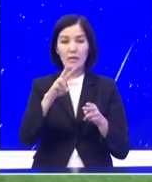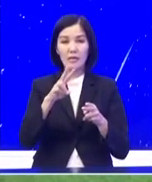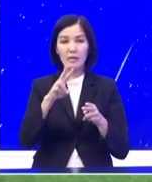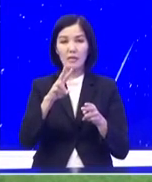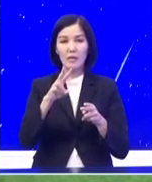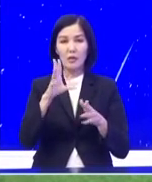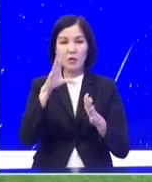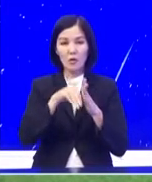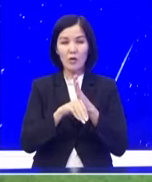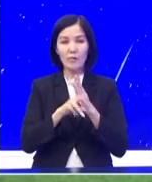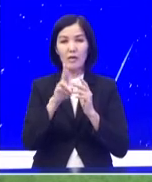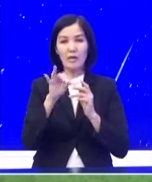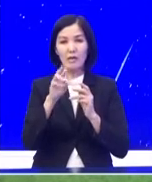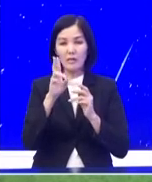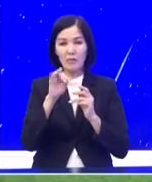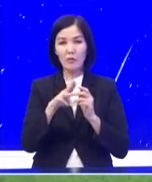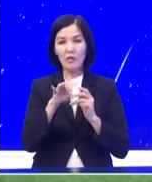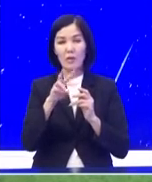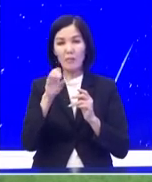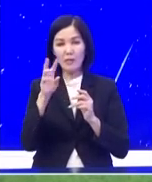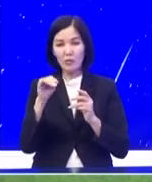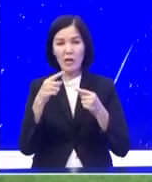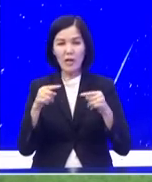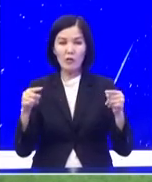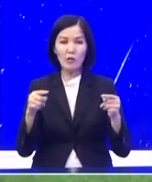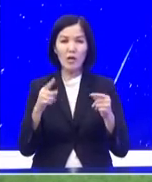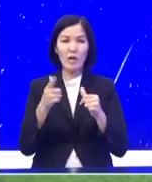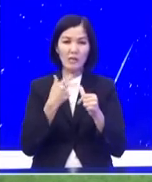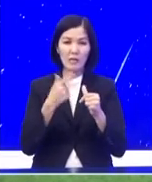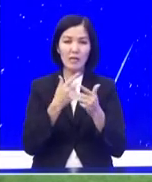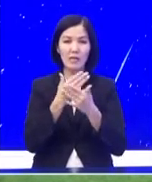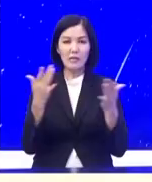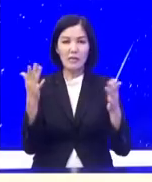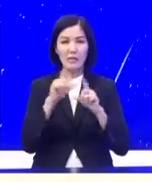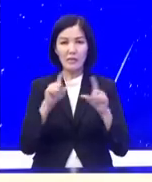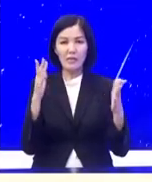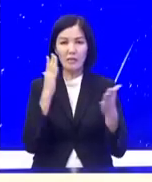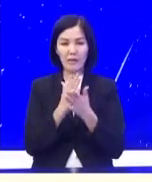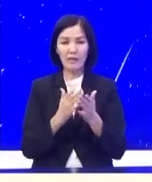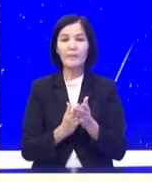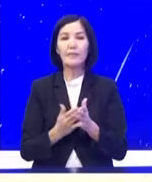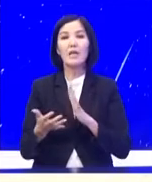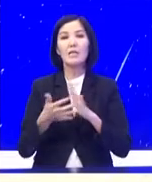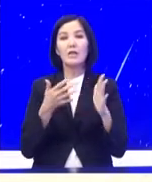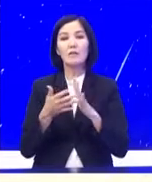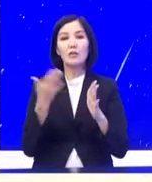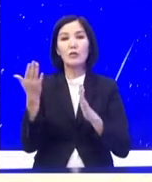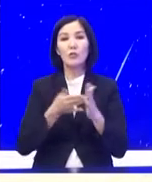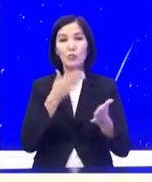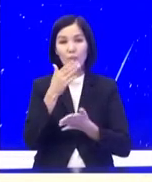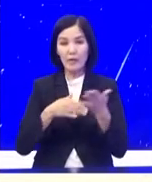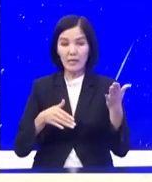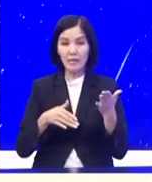көп. Кардиомагнил, тромбаз, тромбопол. Ол дәрілерді дәріханалары алып жатыр. Дәрі тапшылығын жою мақсатында